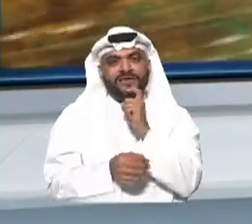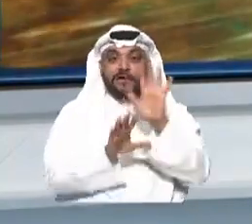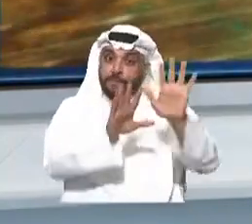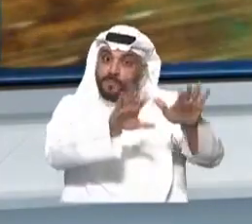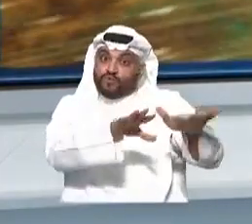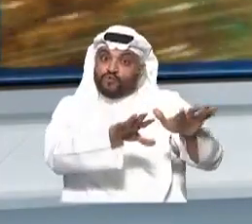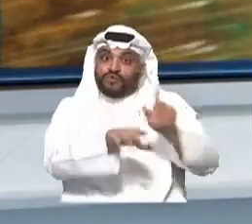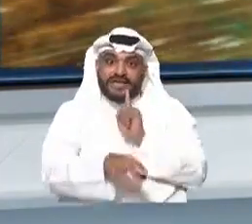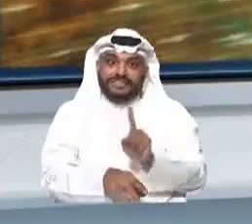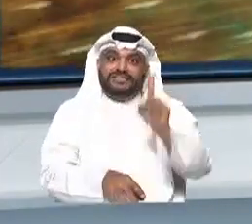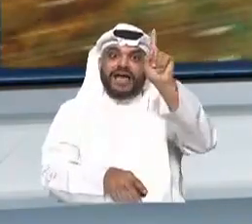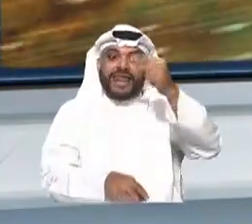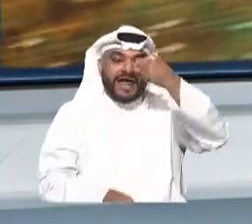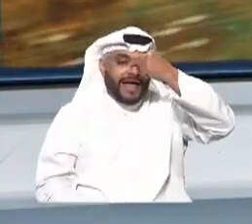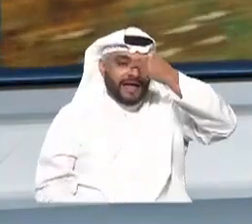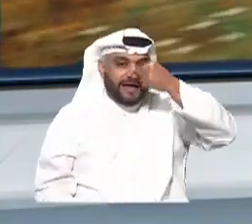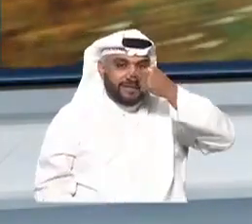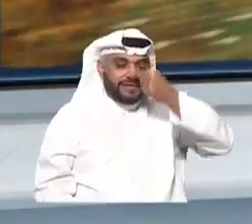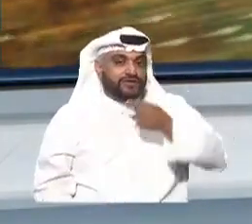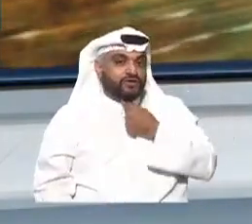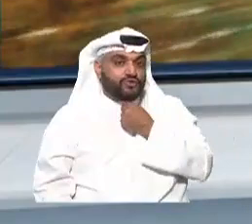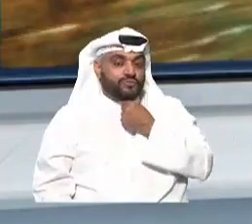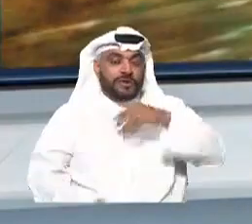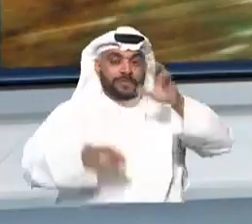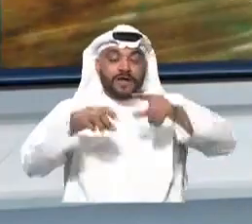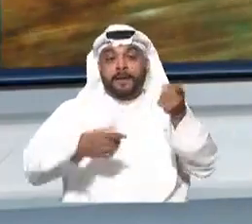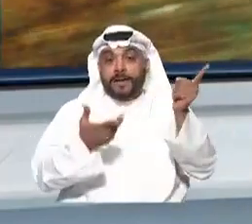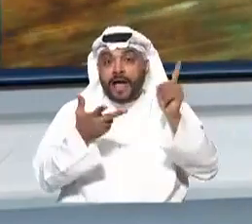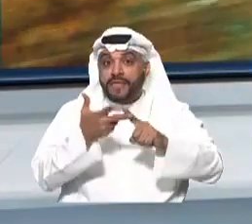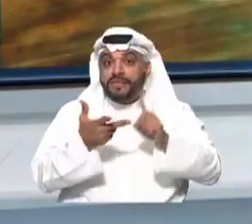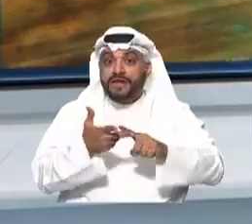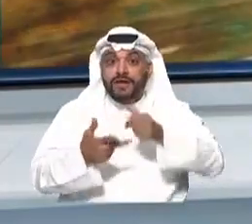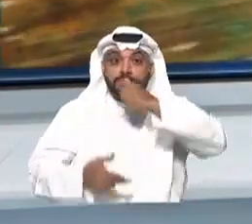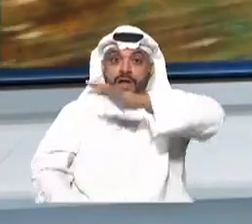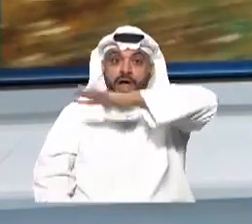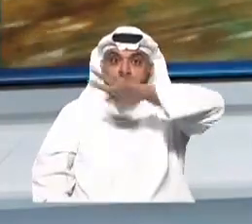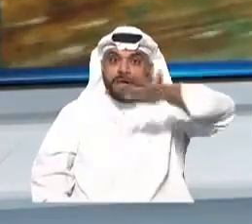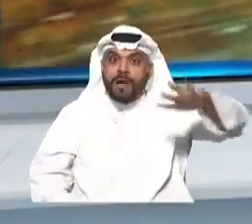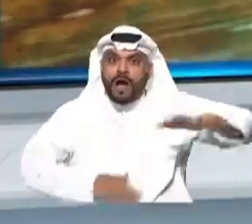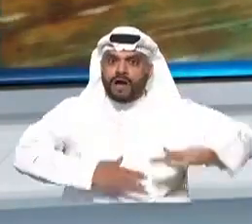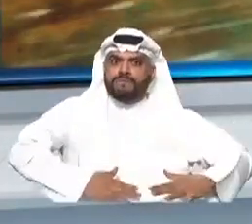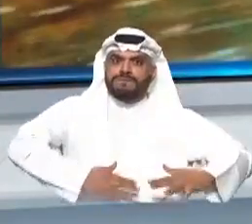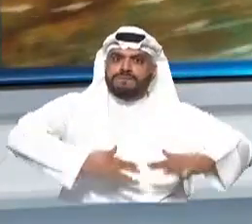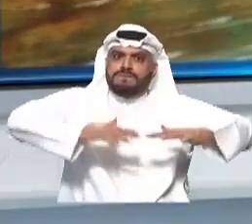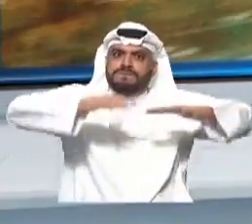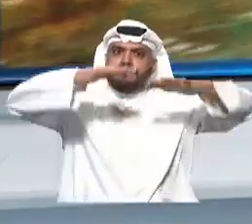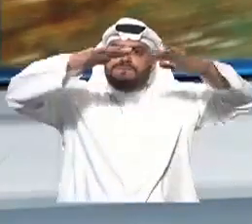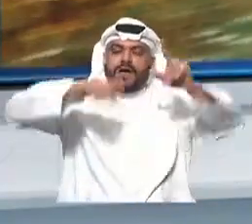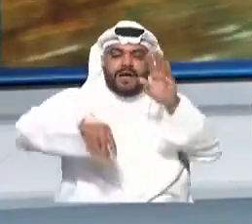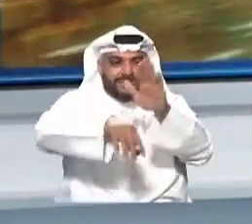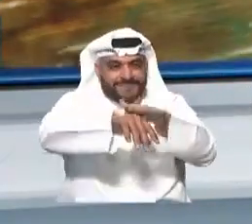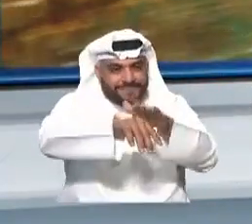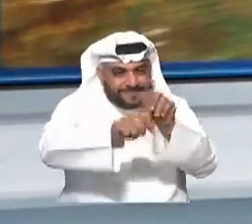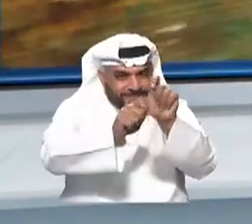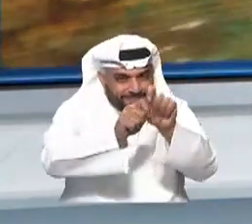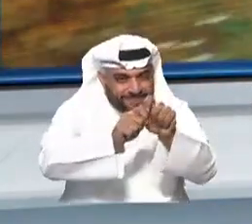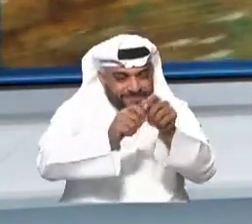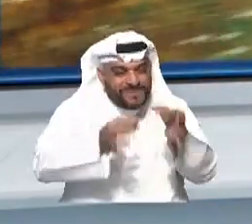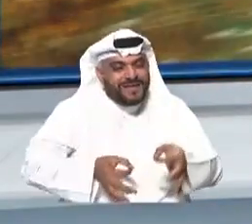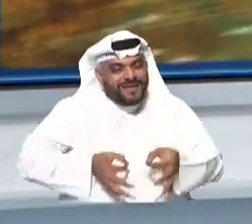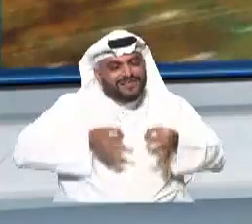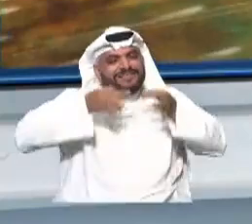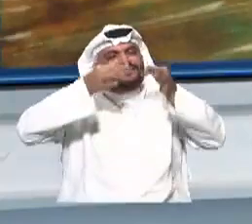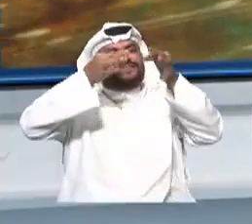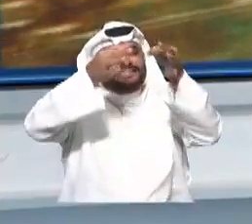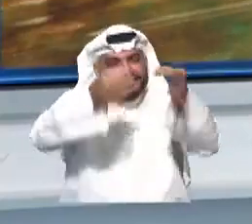موجودة إن شاء الله. كذلك يرتفع الموج باكر إلى أكثر من 6 أقدام، والأجواء البحرية غير